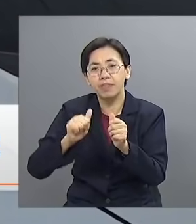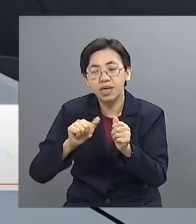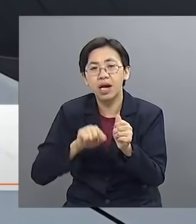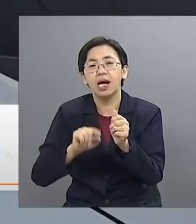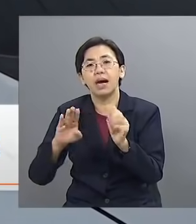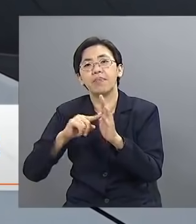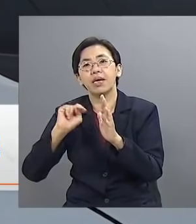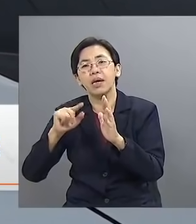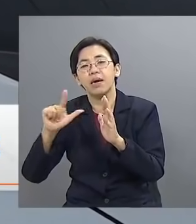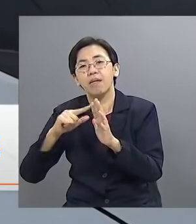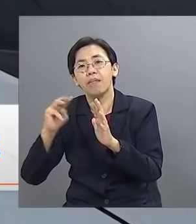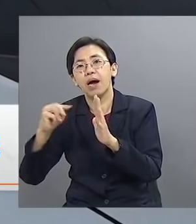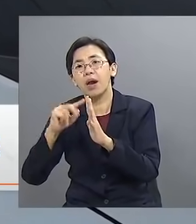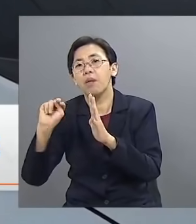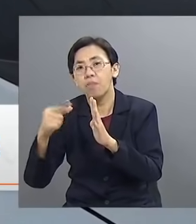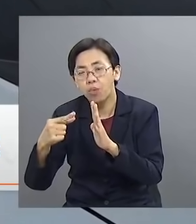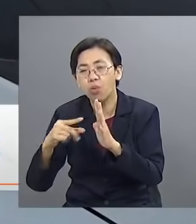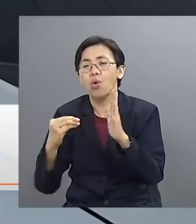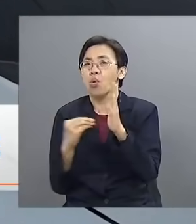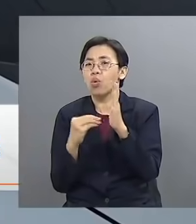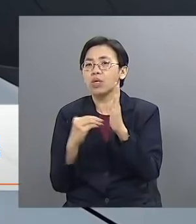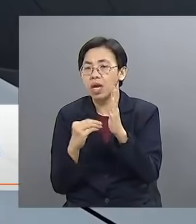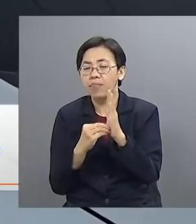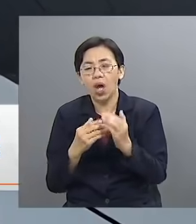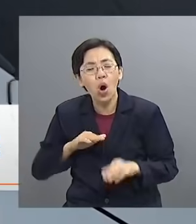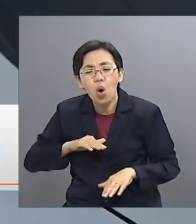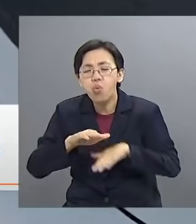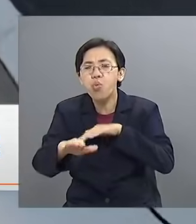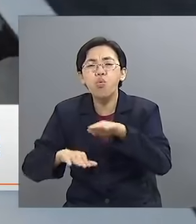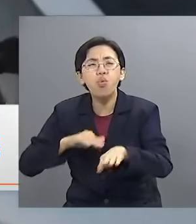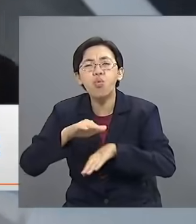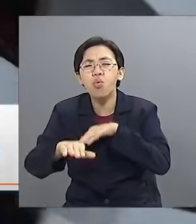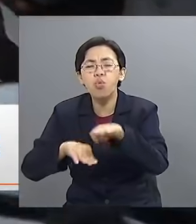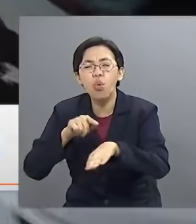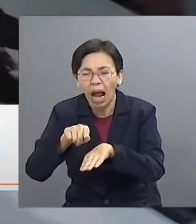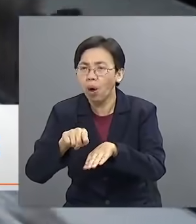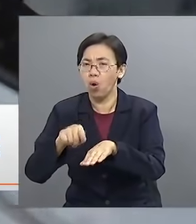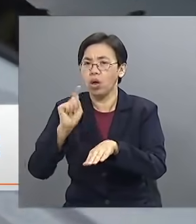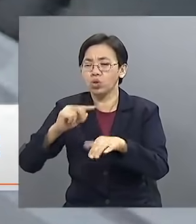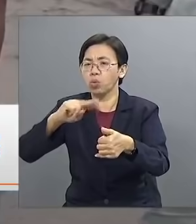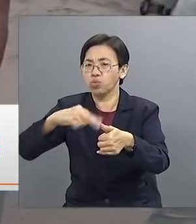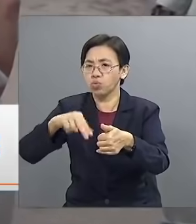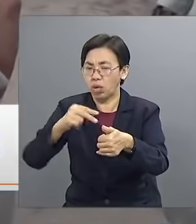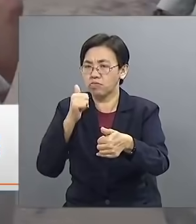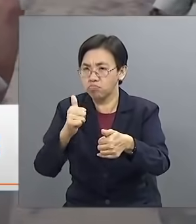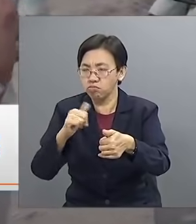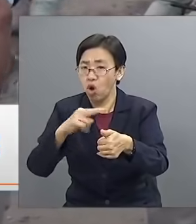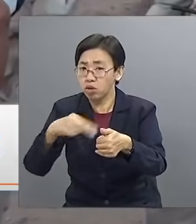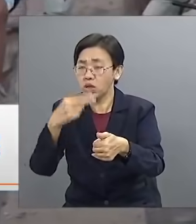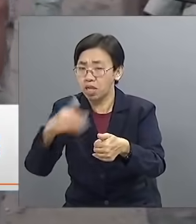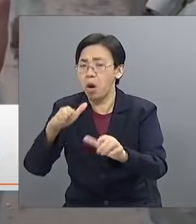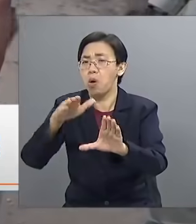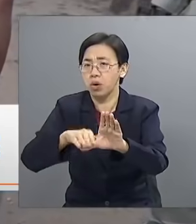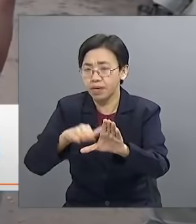าจากกรุงเทพกันเยอะเลยนะคะก็เลยมีการขอให้คัดกรองตรวจแล้วก็ลงทะเบียนสแกน QR